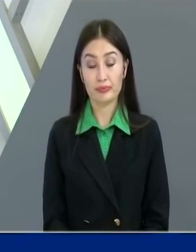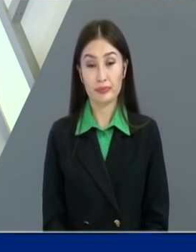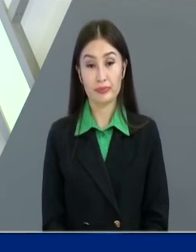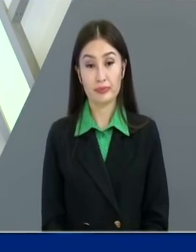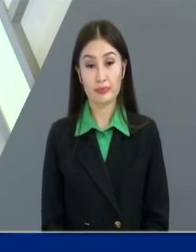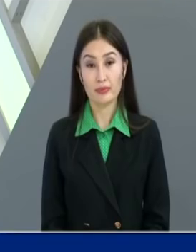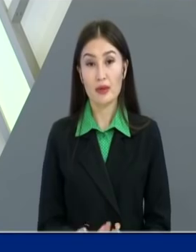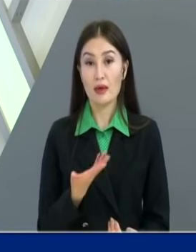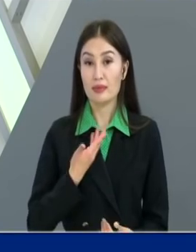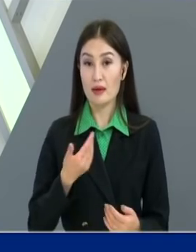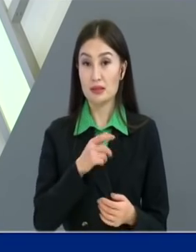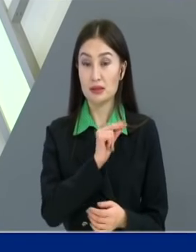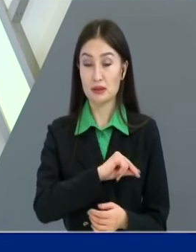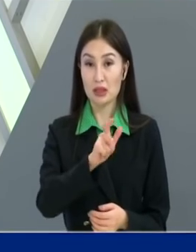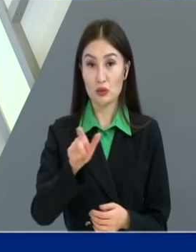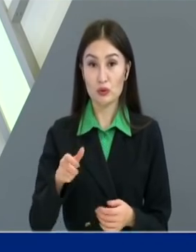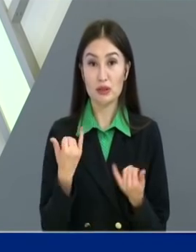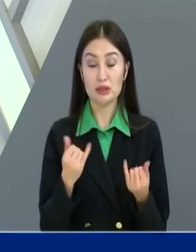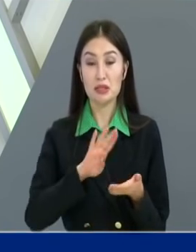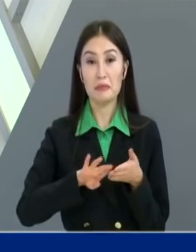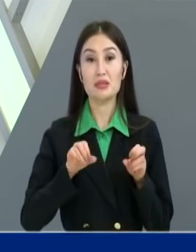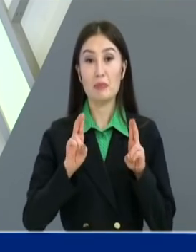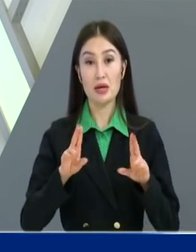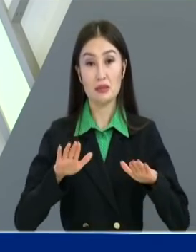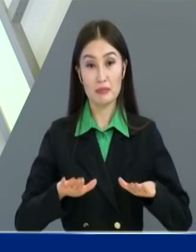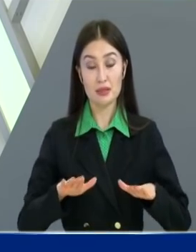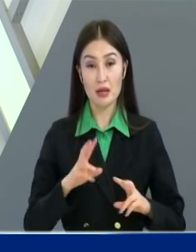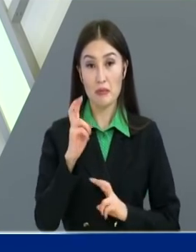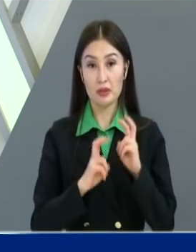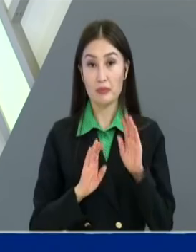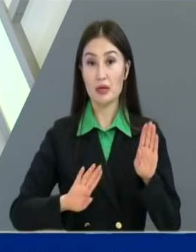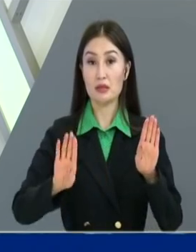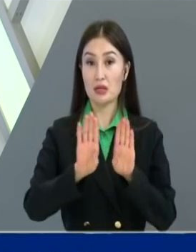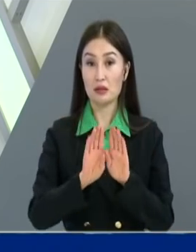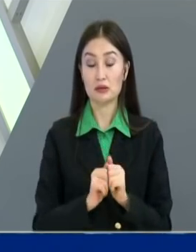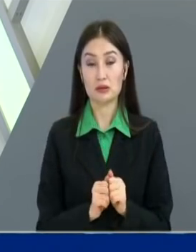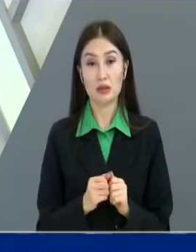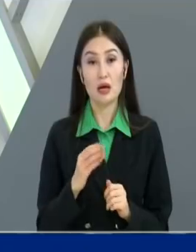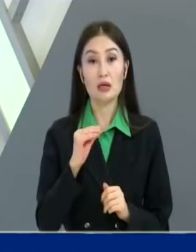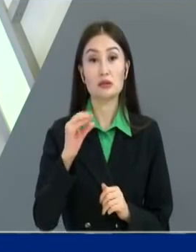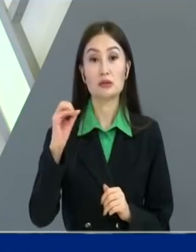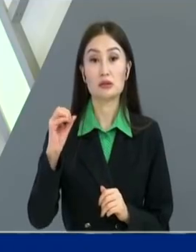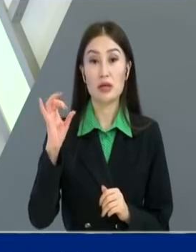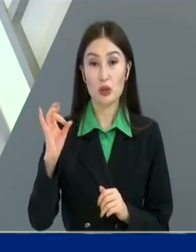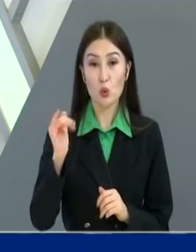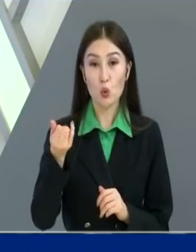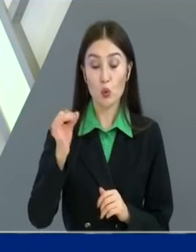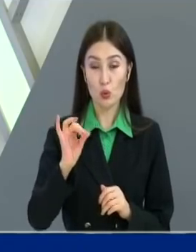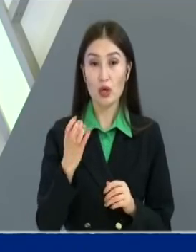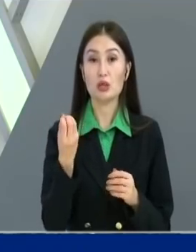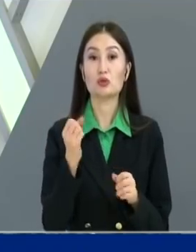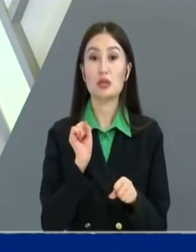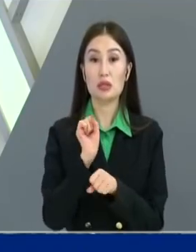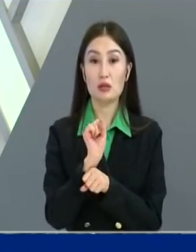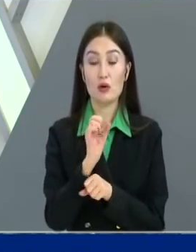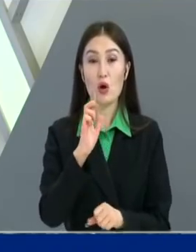Наши сотрудники сейчас в безопасном месте, предприятие закрыто. Помимо Джерюя, приостановлена работа на